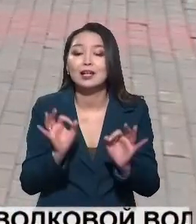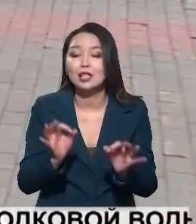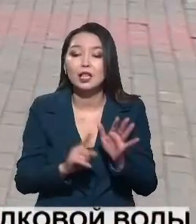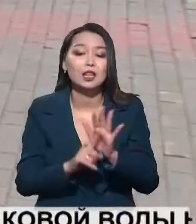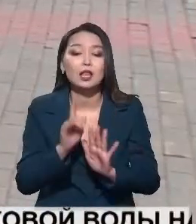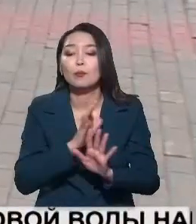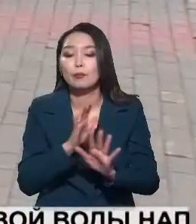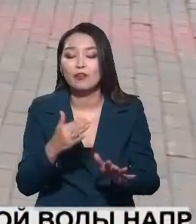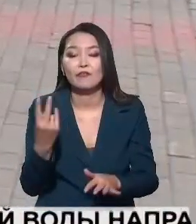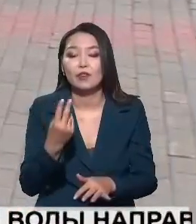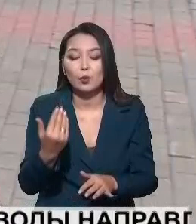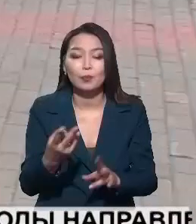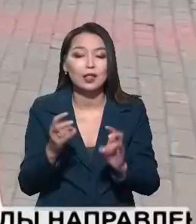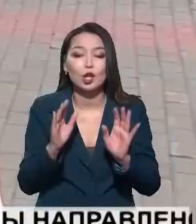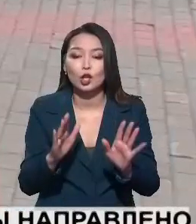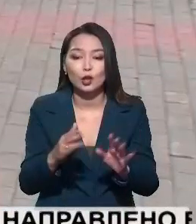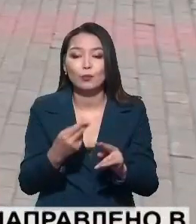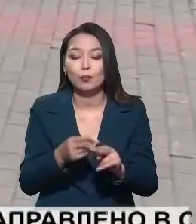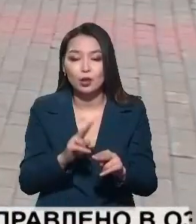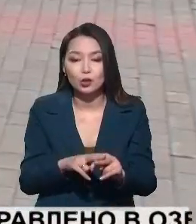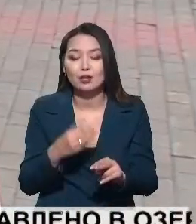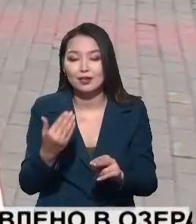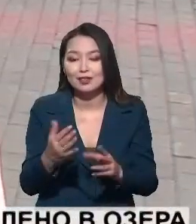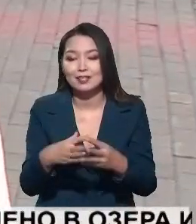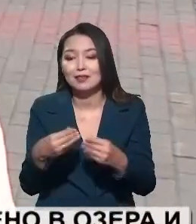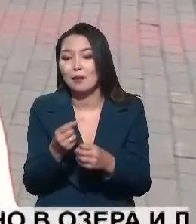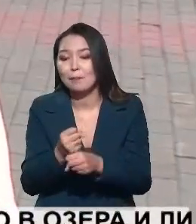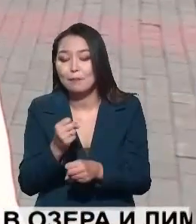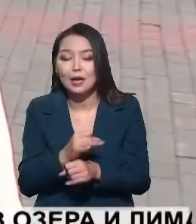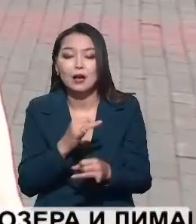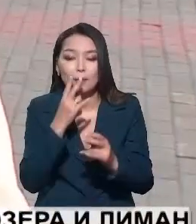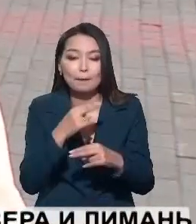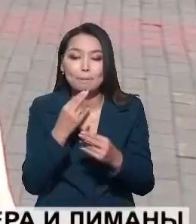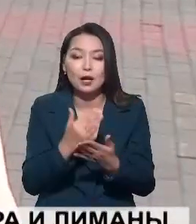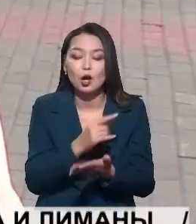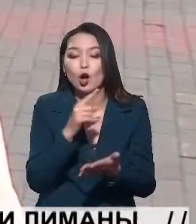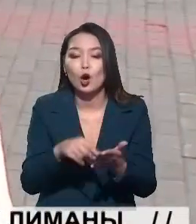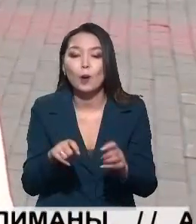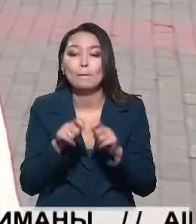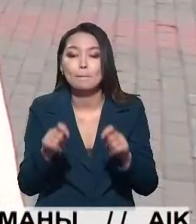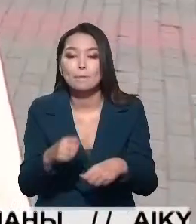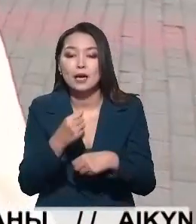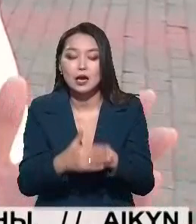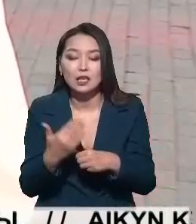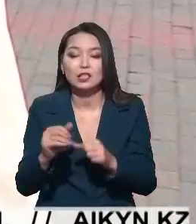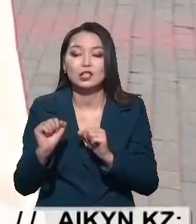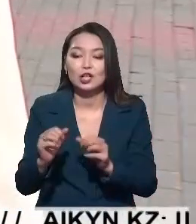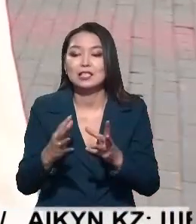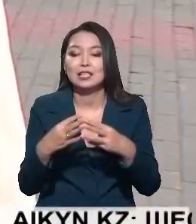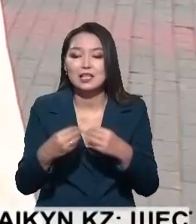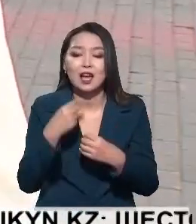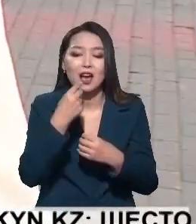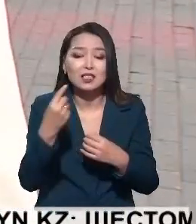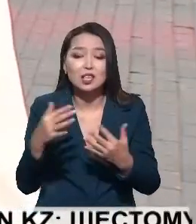нет. Во-вторых, мы не только криминализировали бытовое насилие, но и предусмотрели вопрос создания центров по защите семей в отдаленных